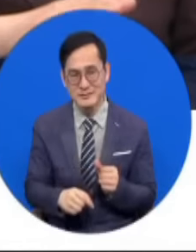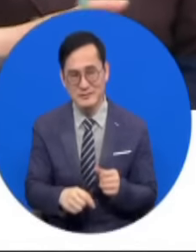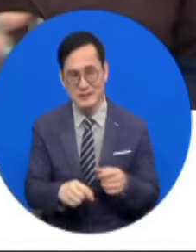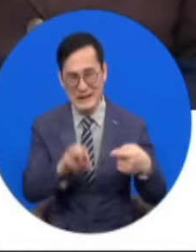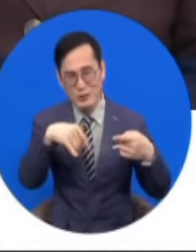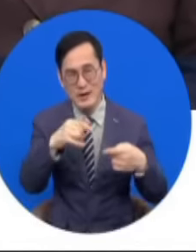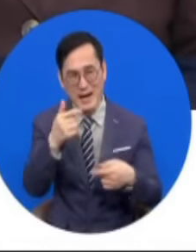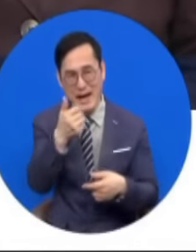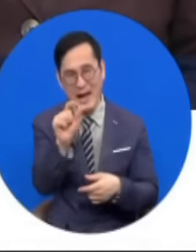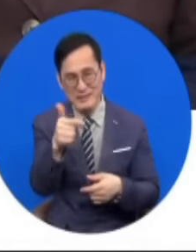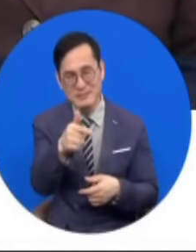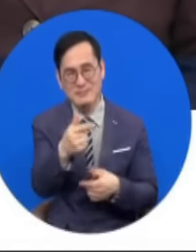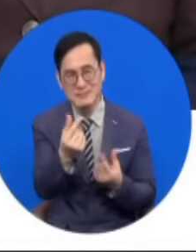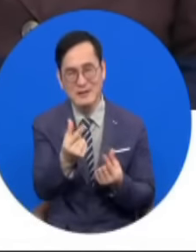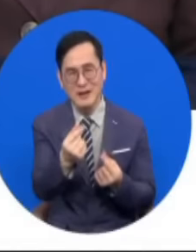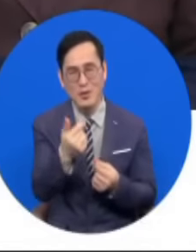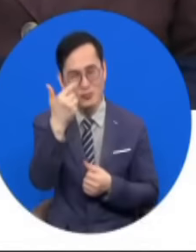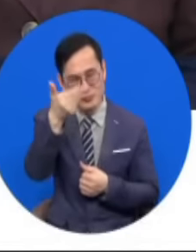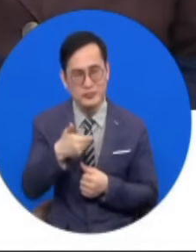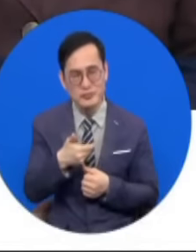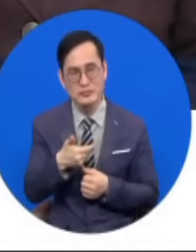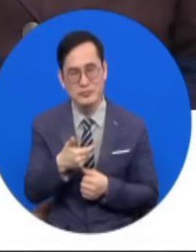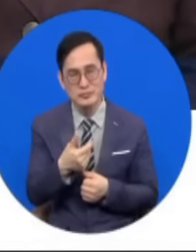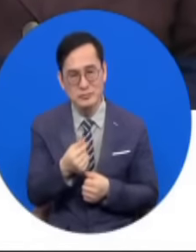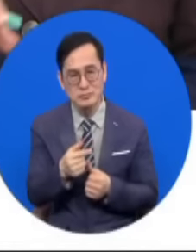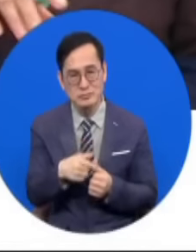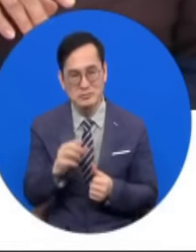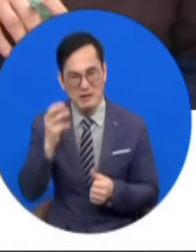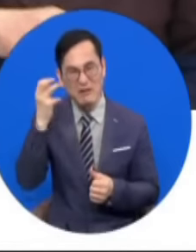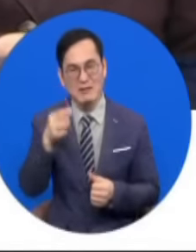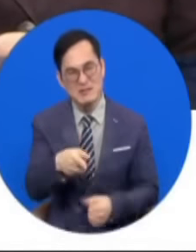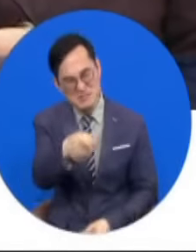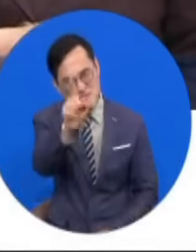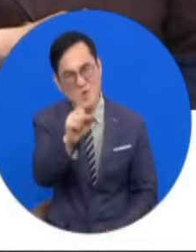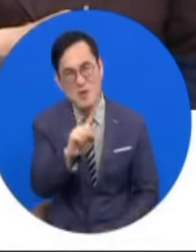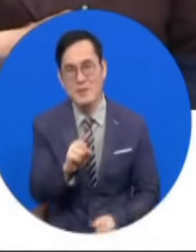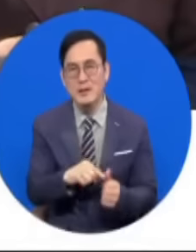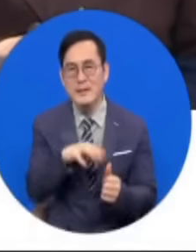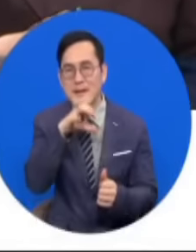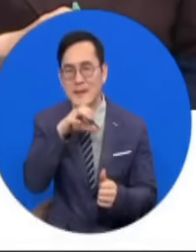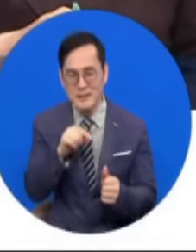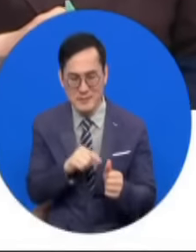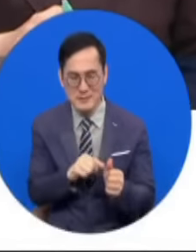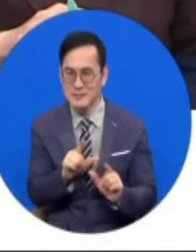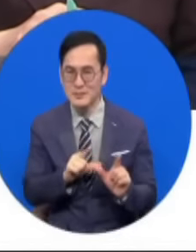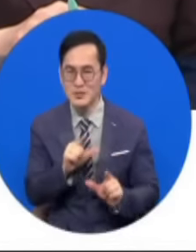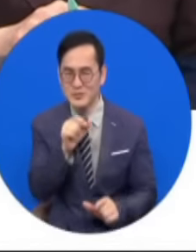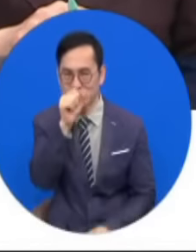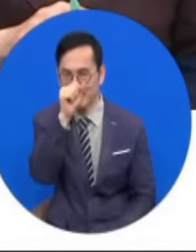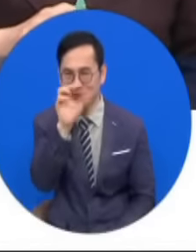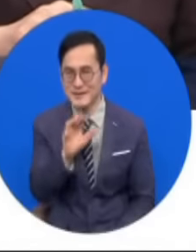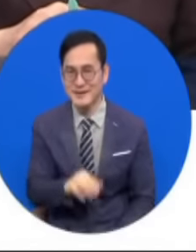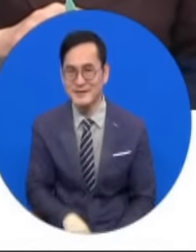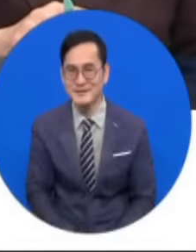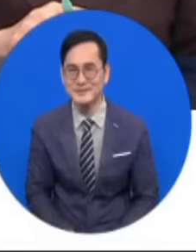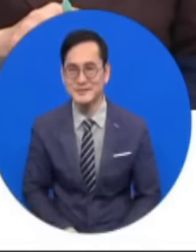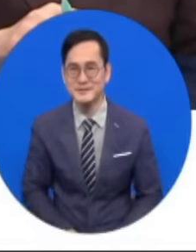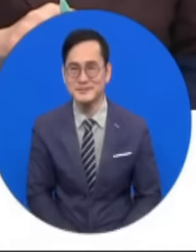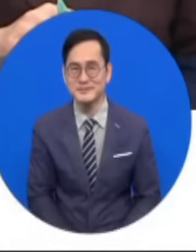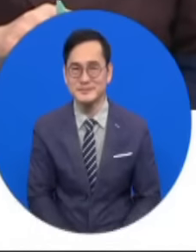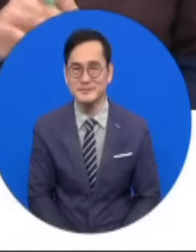결과적으로는 추위를 볼 수밖에 없는데 이제 얼마 안 남았잖아요 사실상 그리고 한 20일 채 안